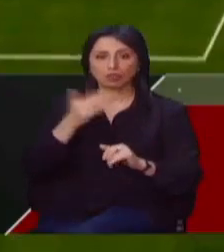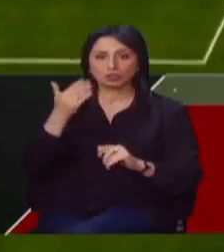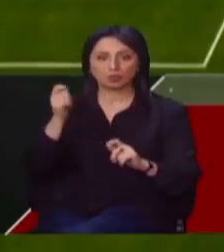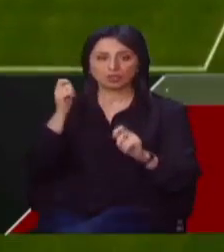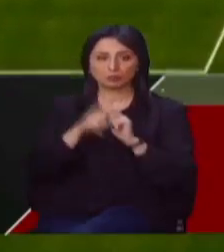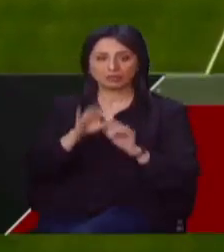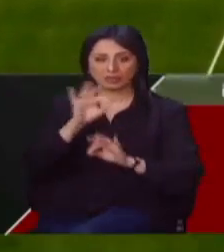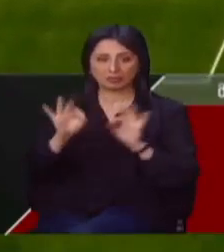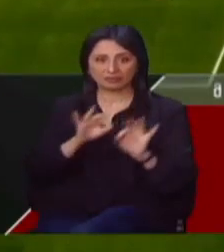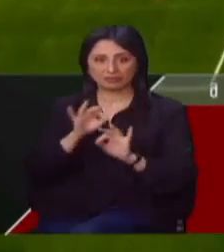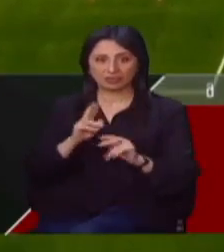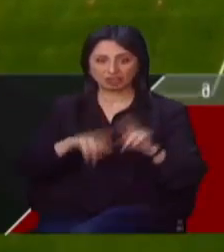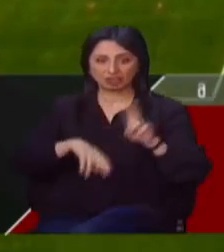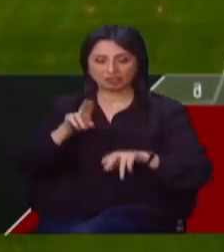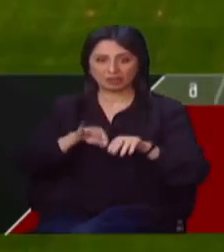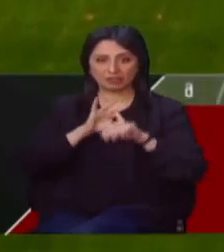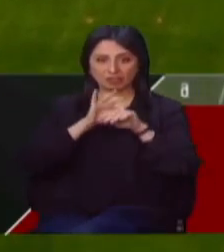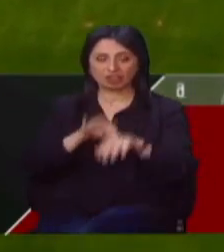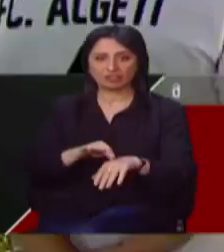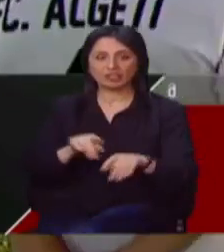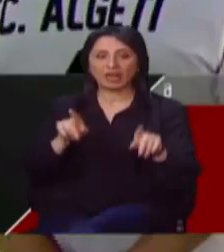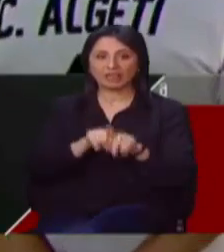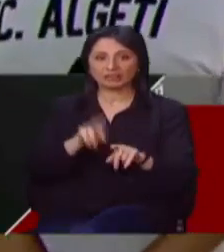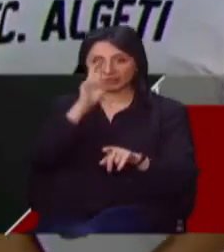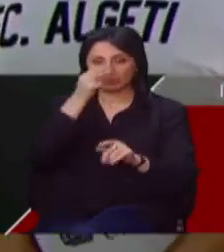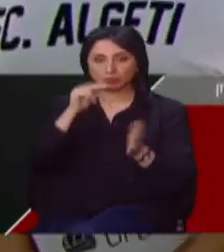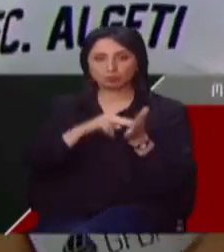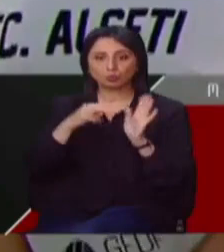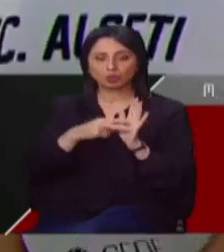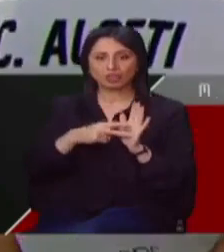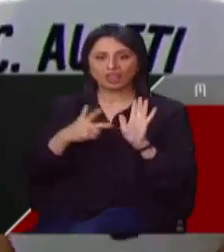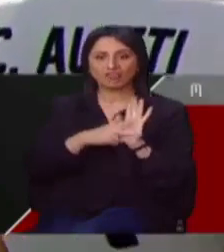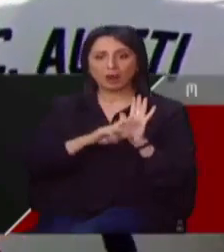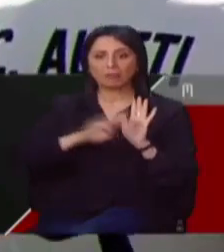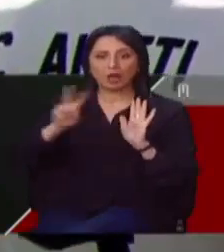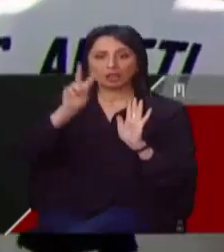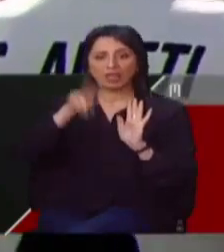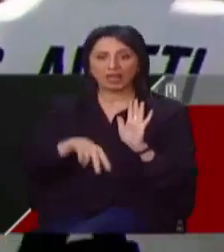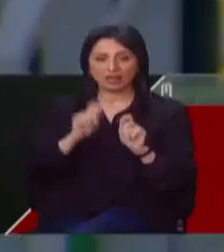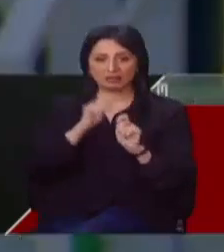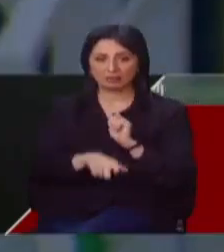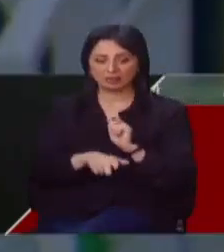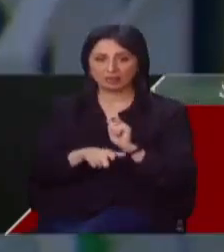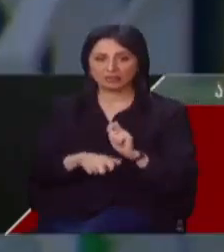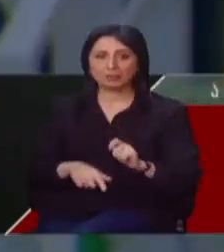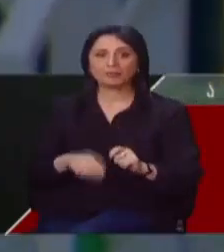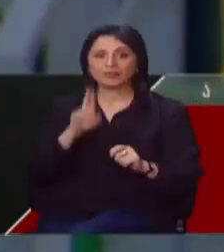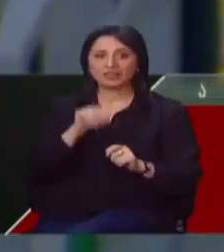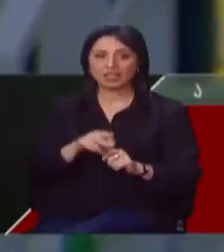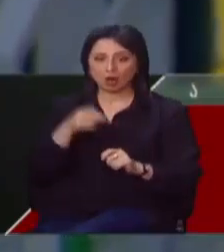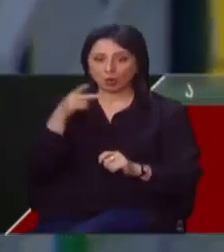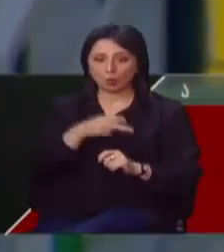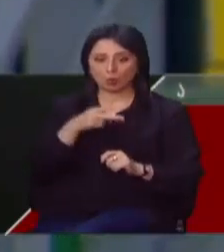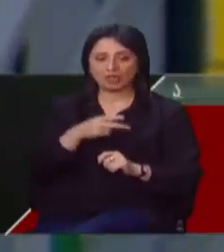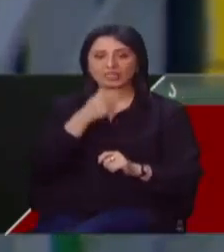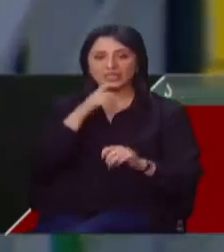იქნა დაპროექტებული და მშენებლობა ჩატარებული. სახელმწიფო ბიუჯეტიდან 8 მილიონი ლარით დაფინანსდა და